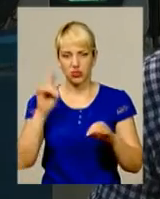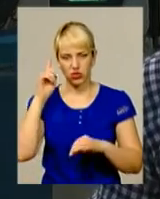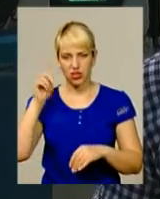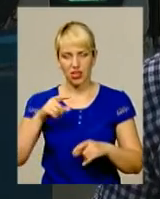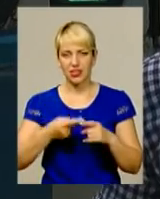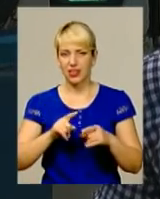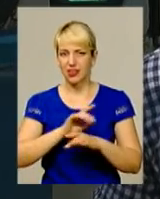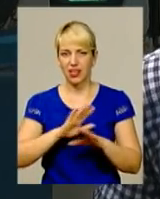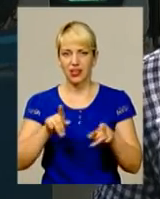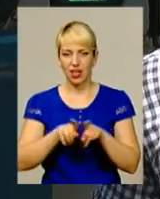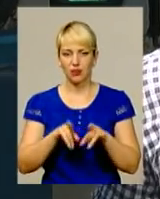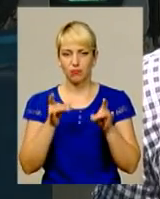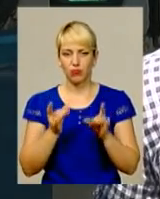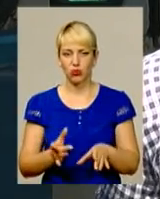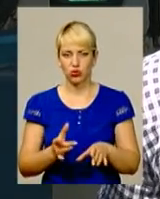що не так просто